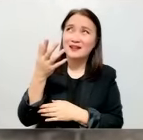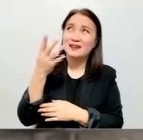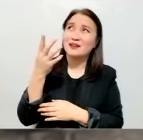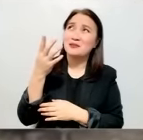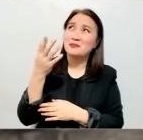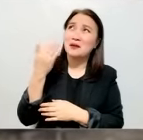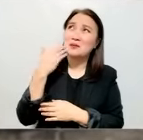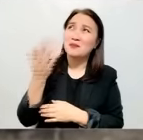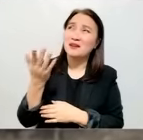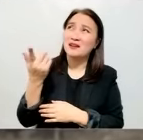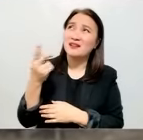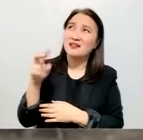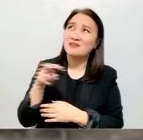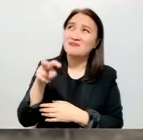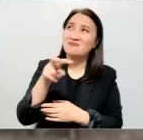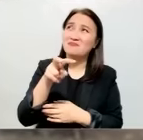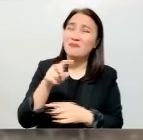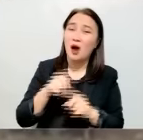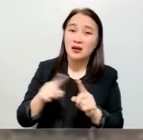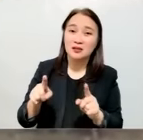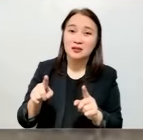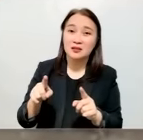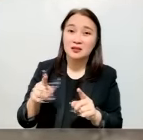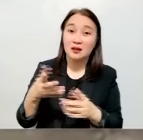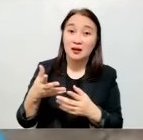Pero maya-maya,